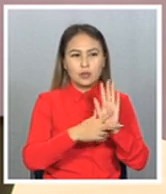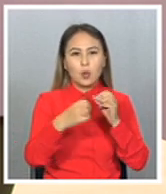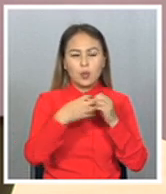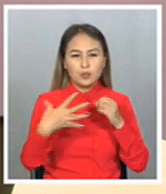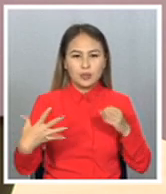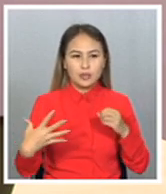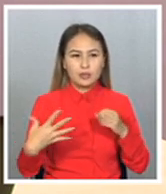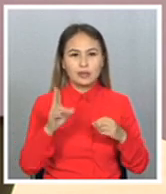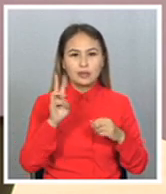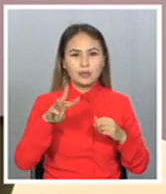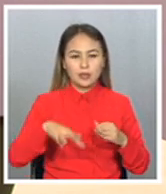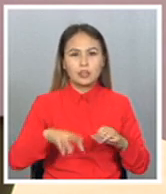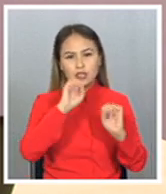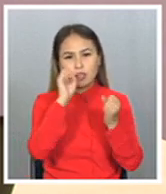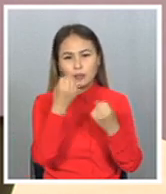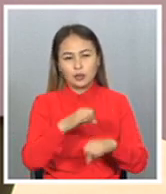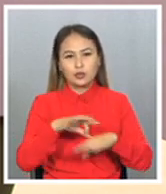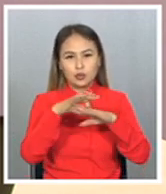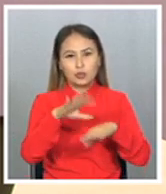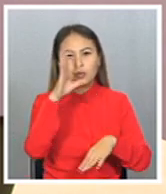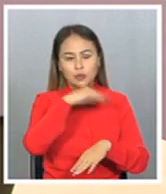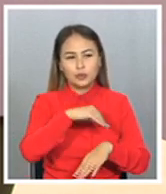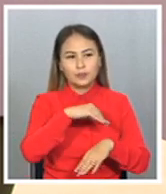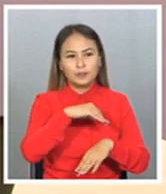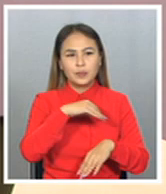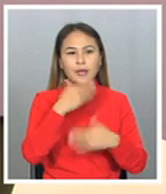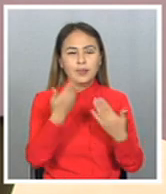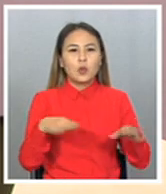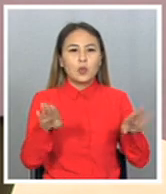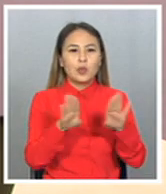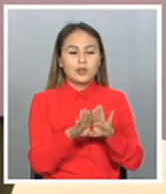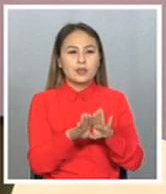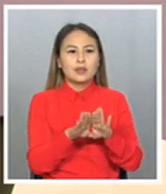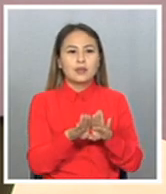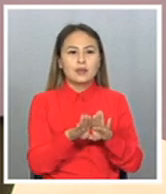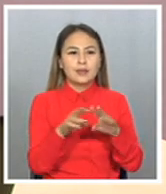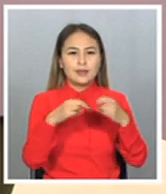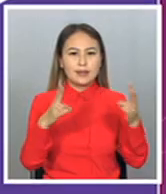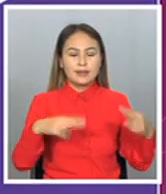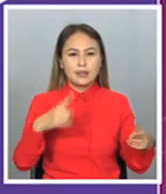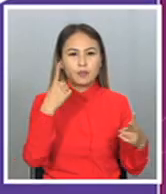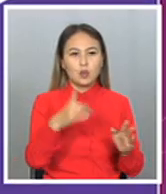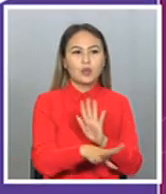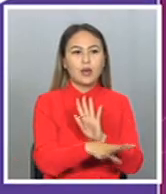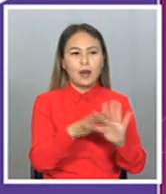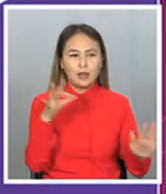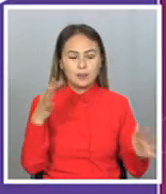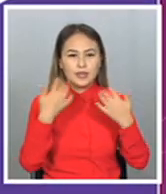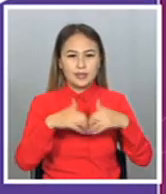18-15 километр жылдамдықпен жүруі мүмкін. Енді осы нысандардың біреуін алып,